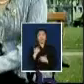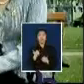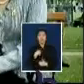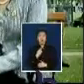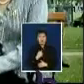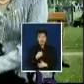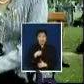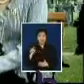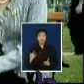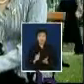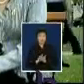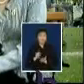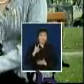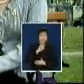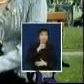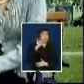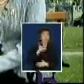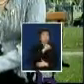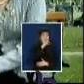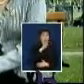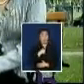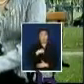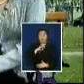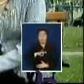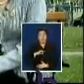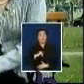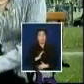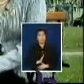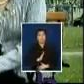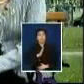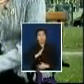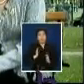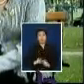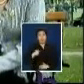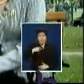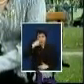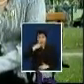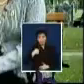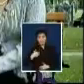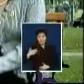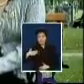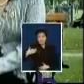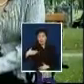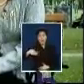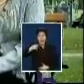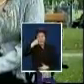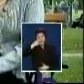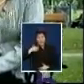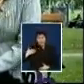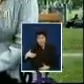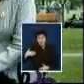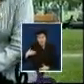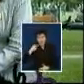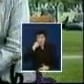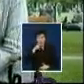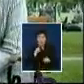าต่างประเทศก็อดไม่ได้ค่ะที่จะภูมิใจว่าประเทศไทยเรามีผ้าไทยแต่เฉพาะผ้าไหมไทยซึ่ง